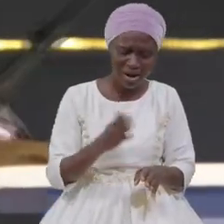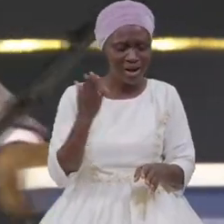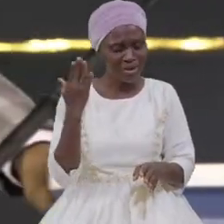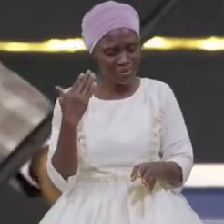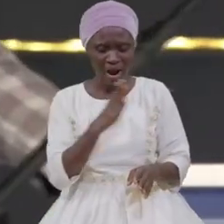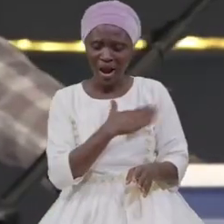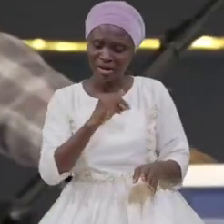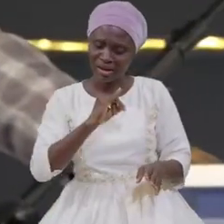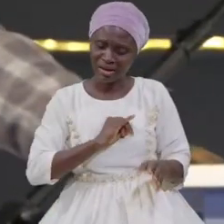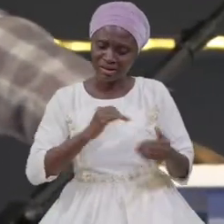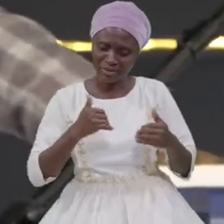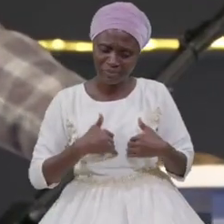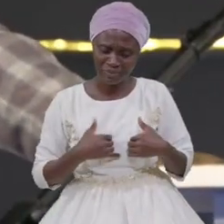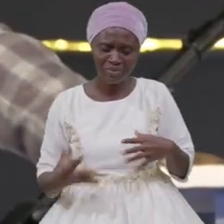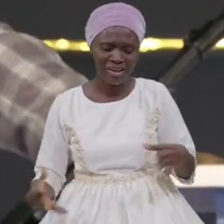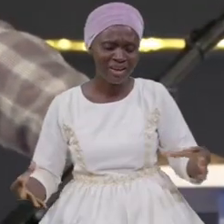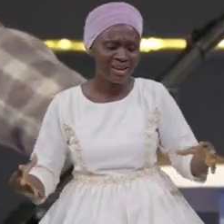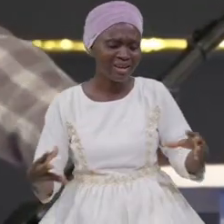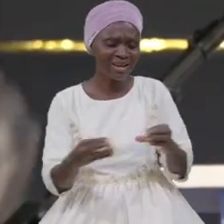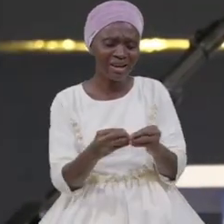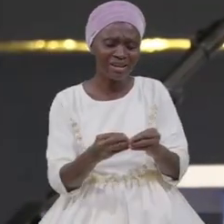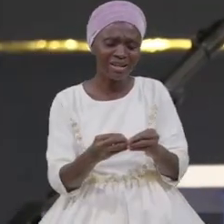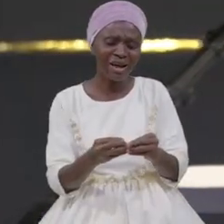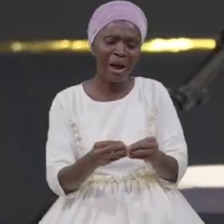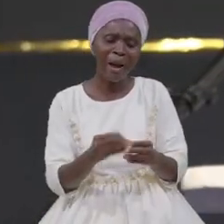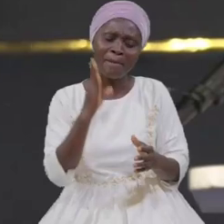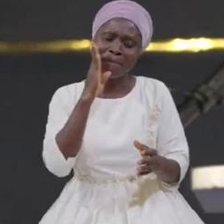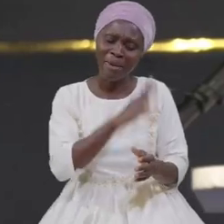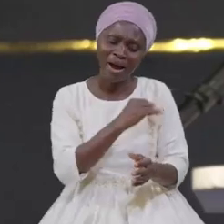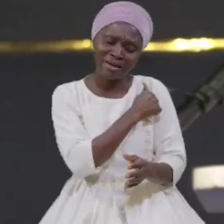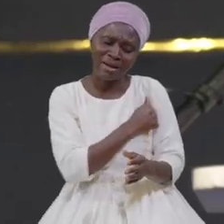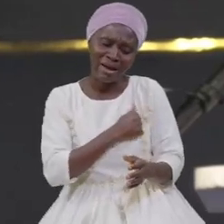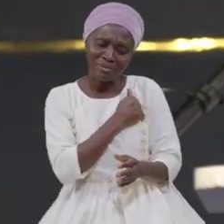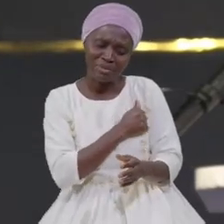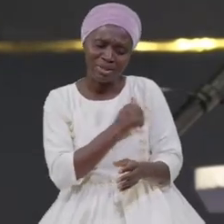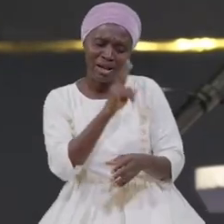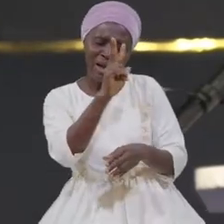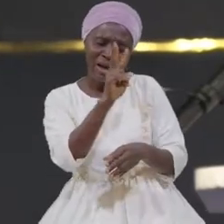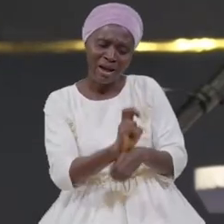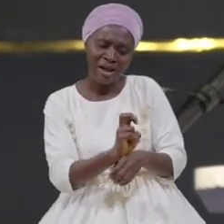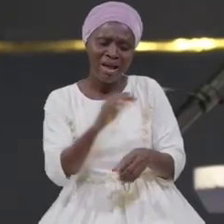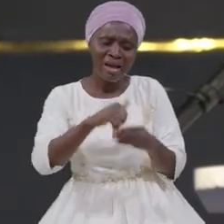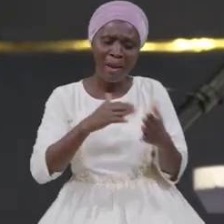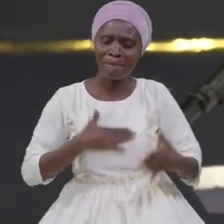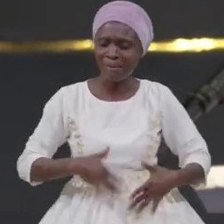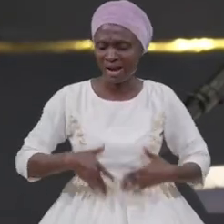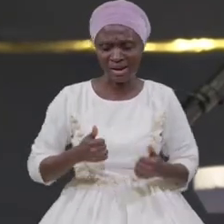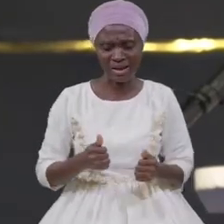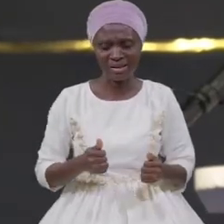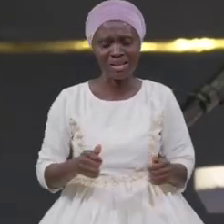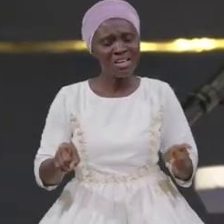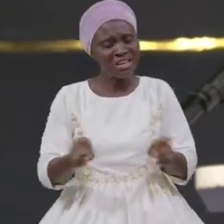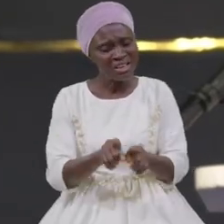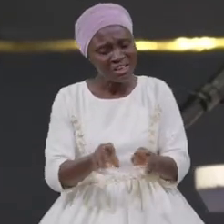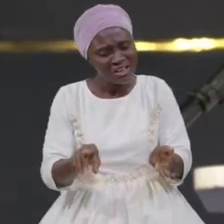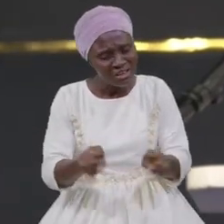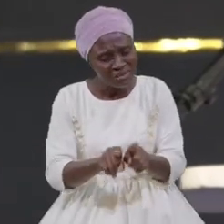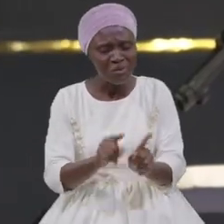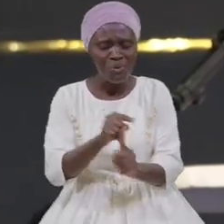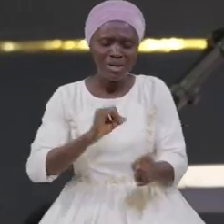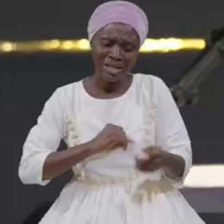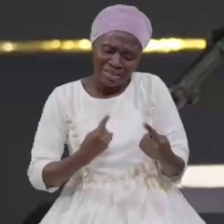mauvais. Et j'ai développé des habitudes dans ma vie. Même quand je veux changer de moi-même, je